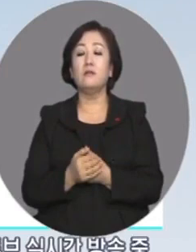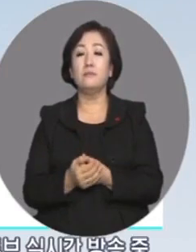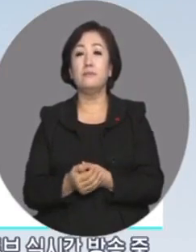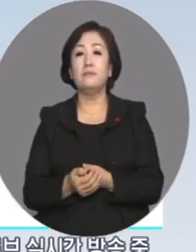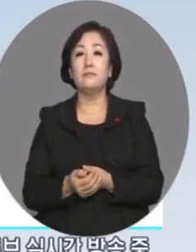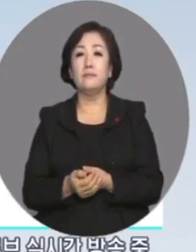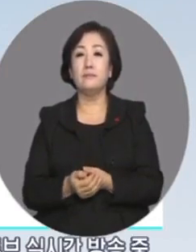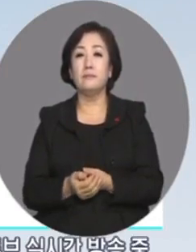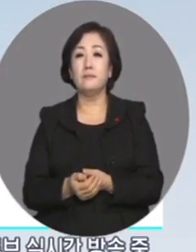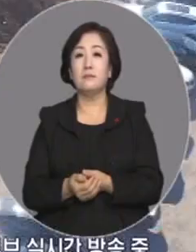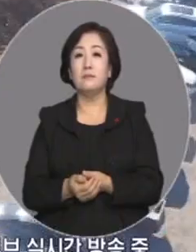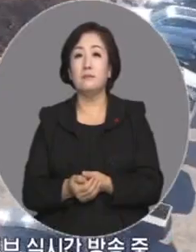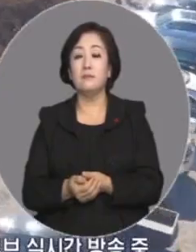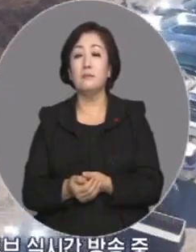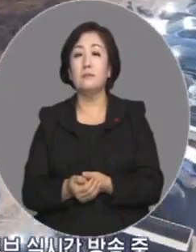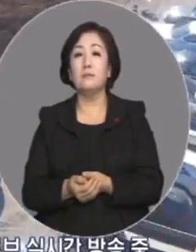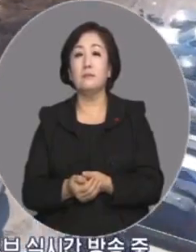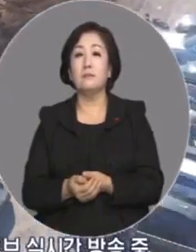보도입니다.